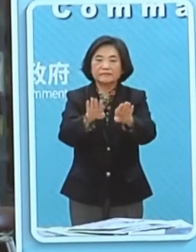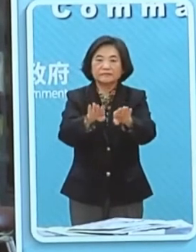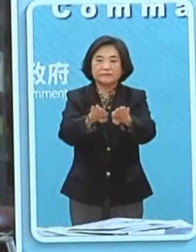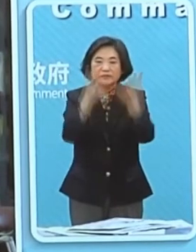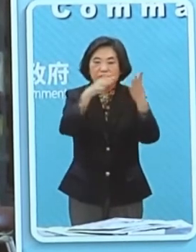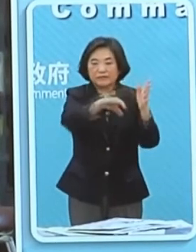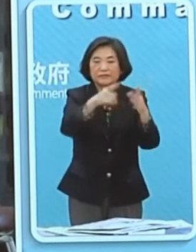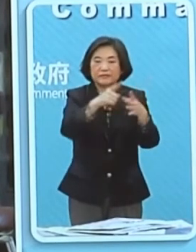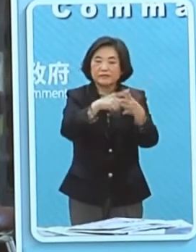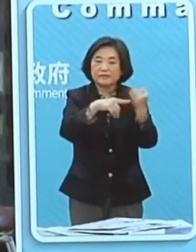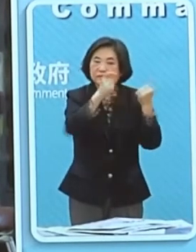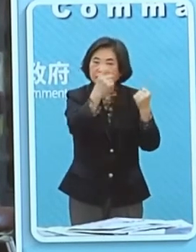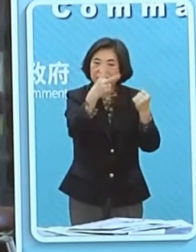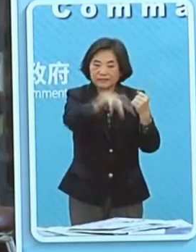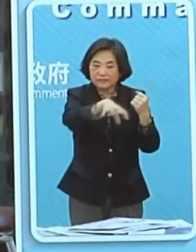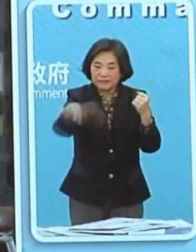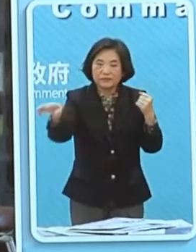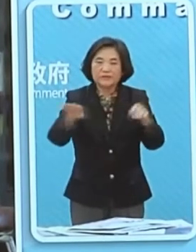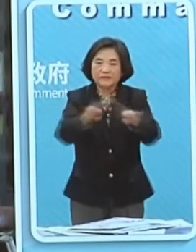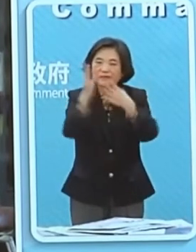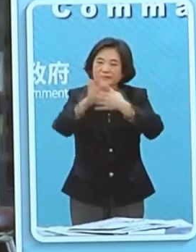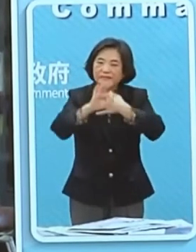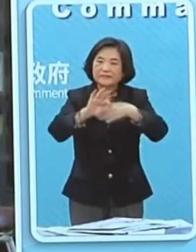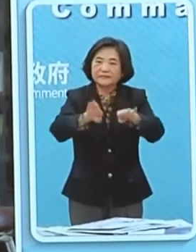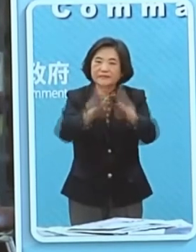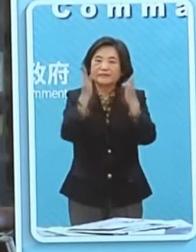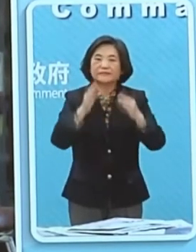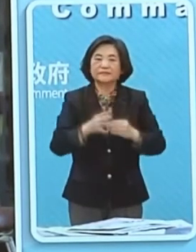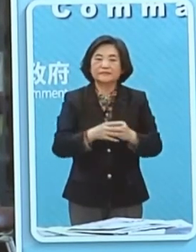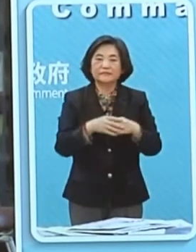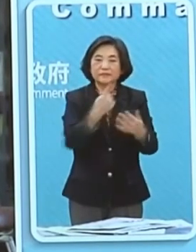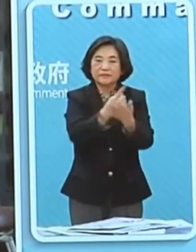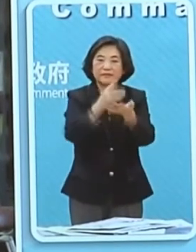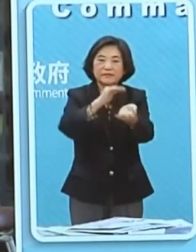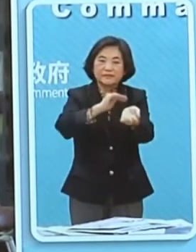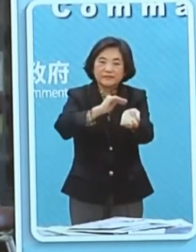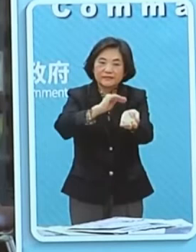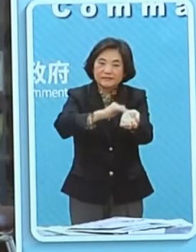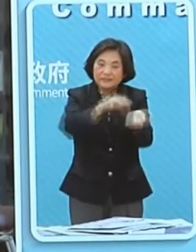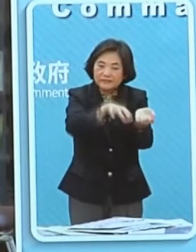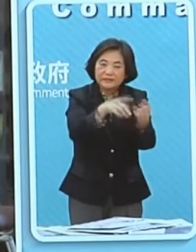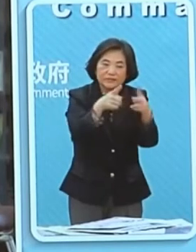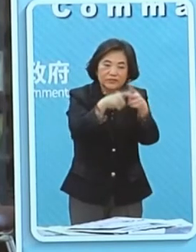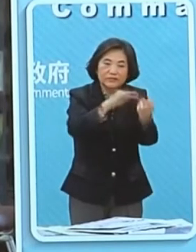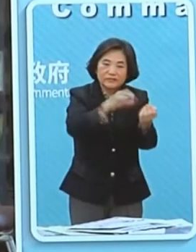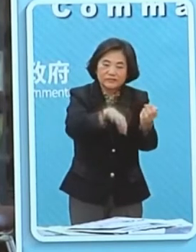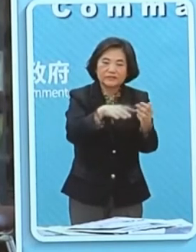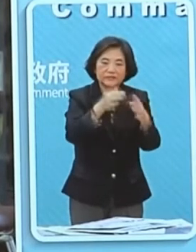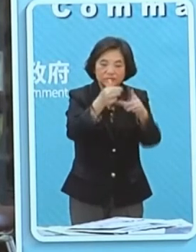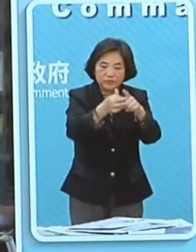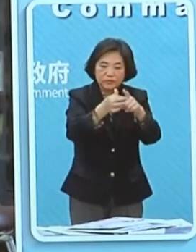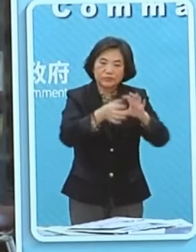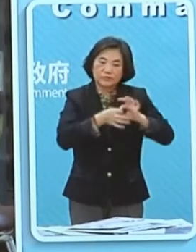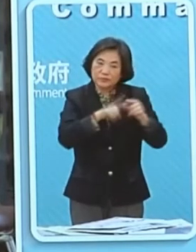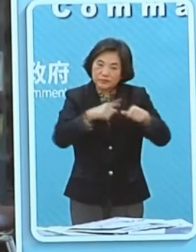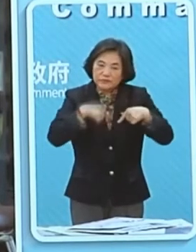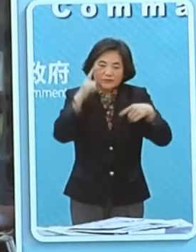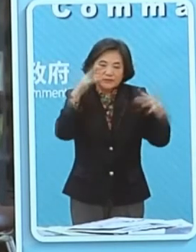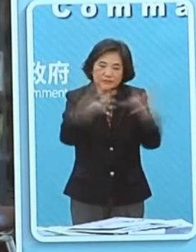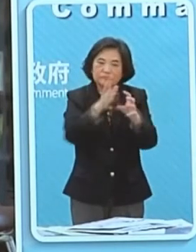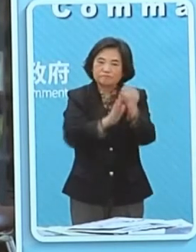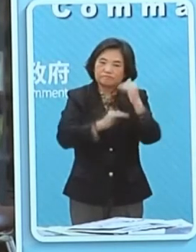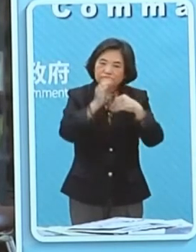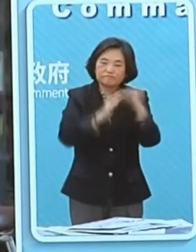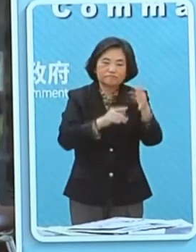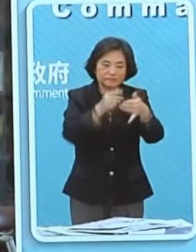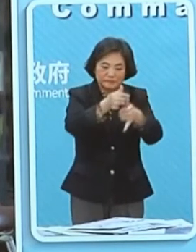12个行政区同步上线。那由各个诊所来协助我们的区关怀中心一起来照护确诊的居